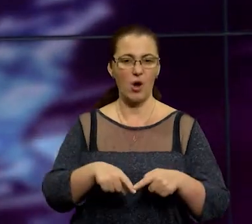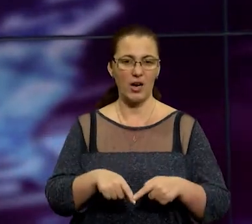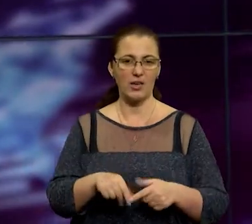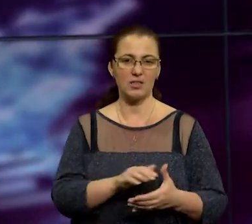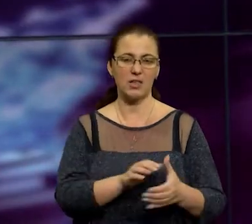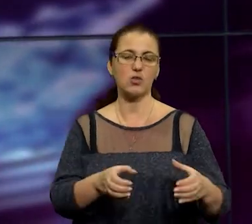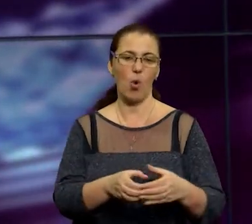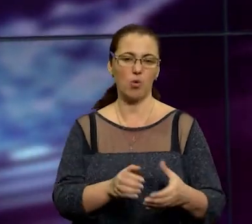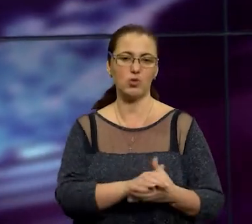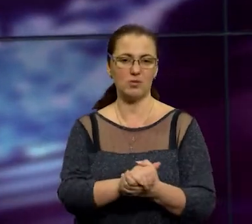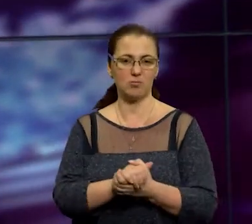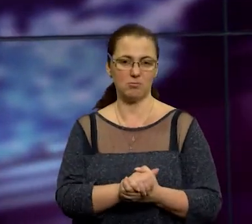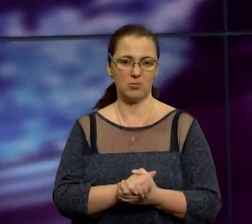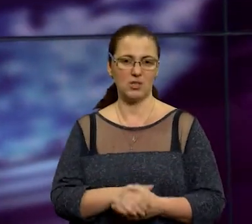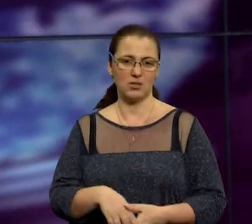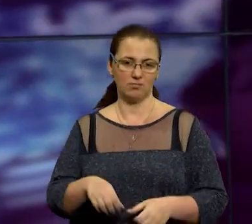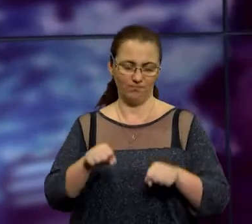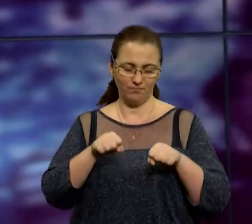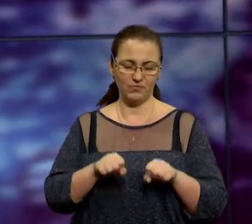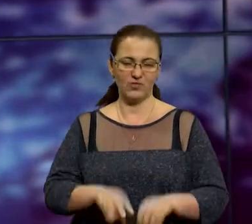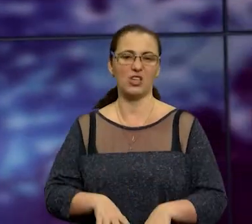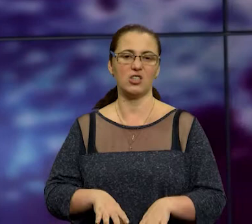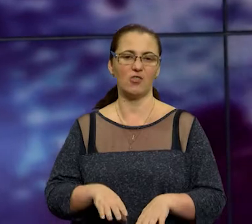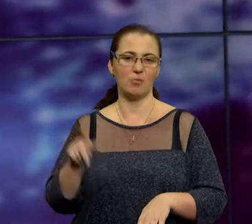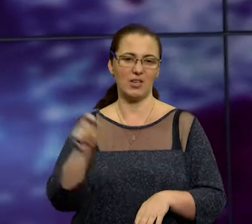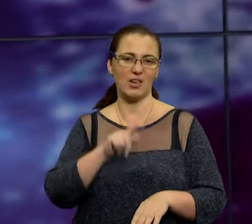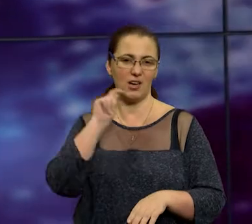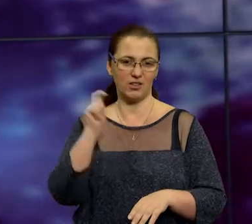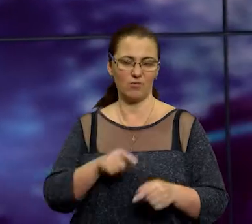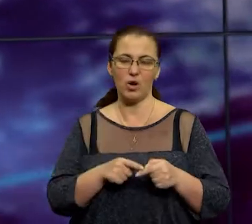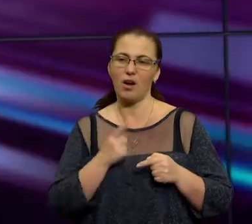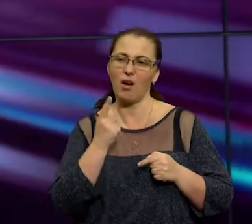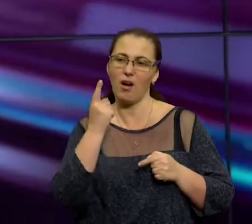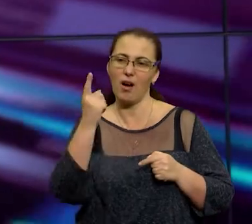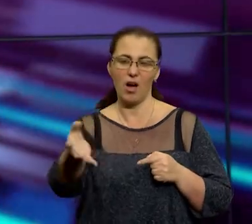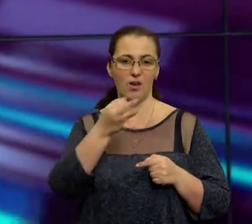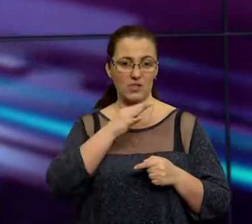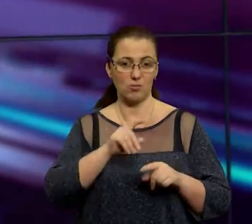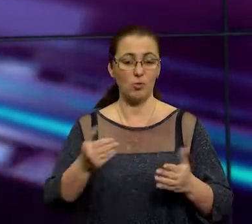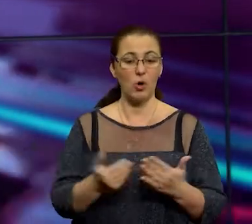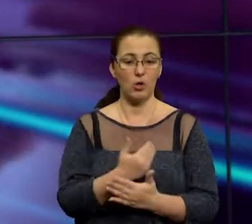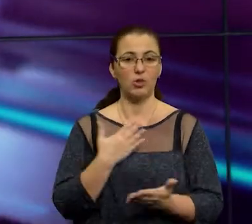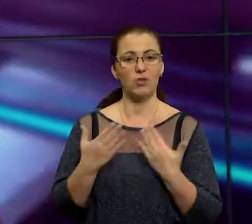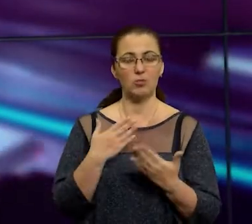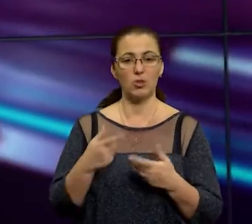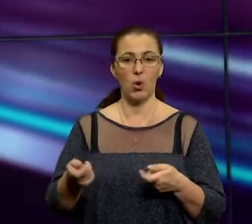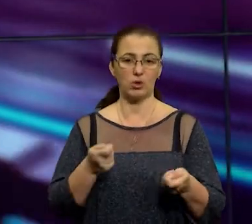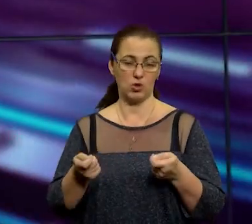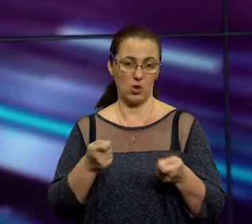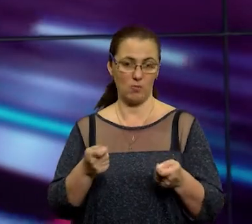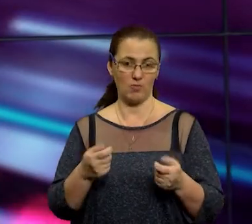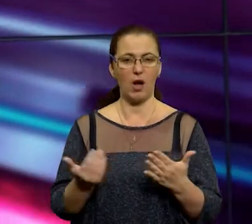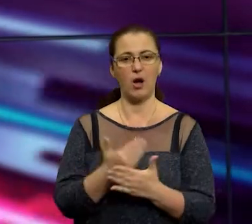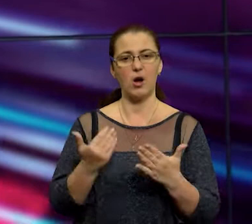Він наважився прилетіти в Самбір за тисячі кілометрів від дому, аби його новітні підходи до менеджменту освіжили систему